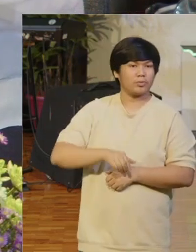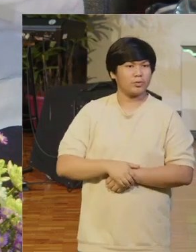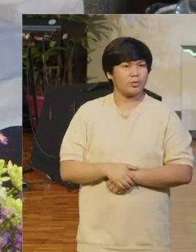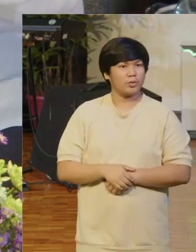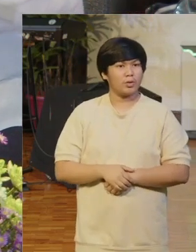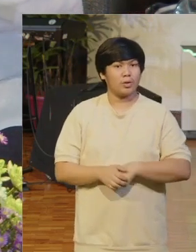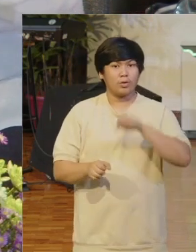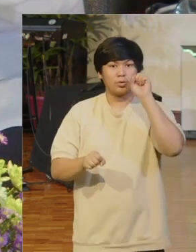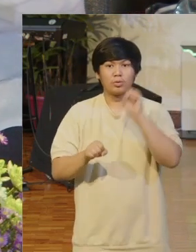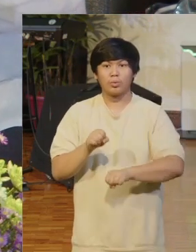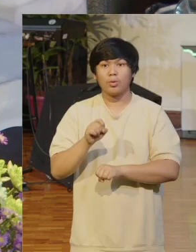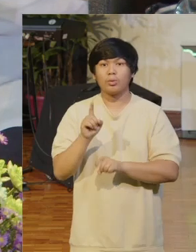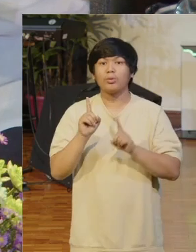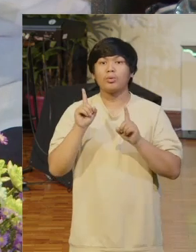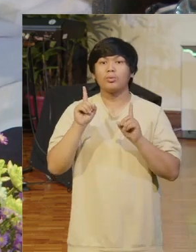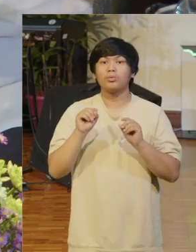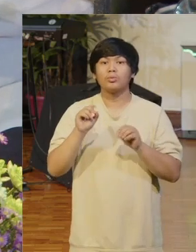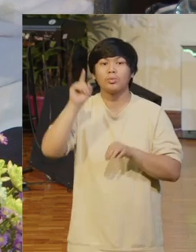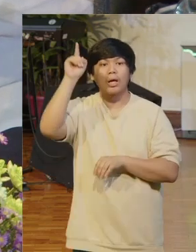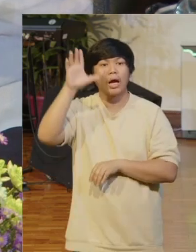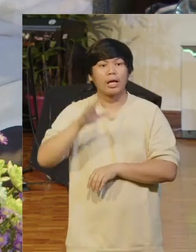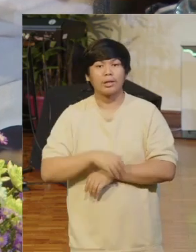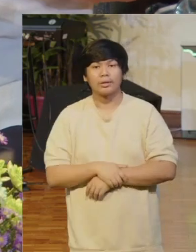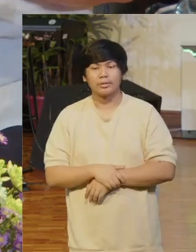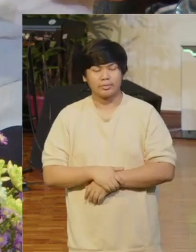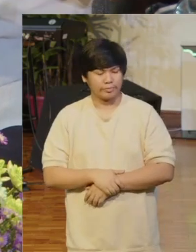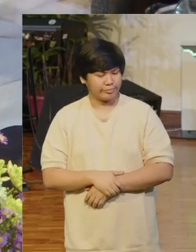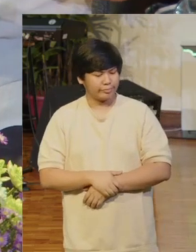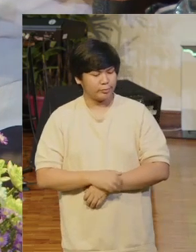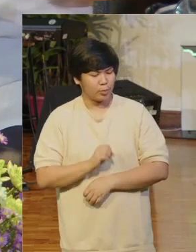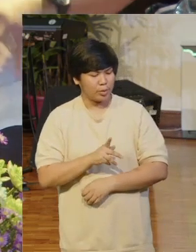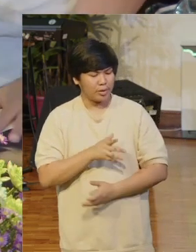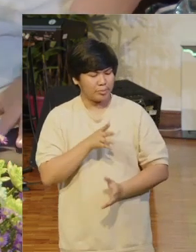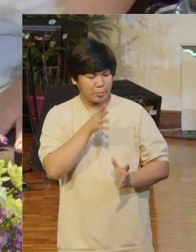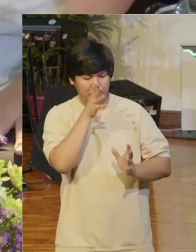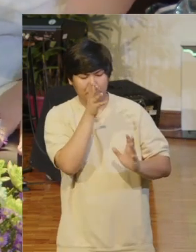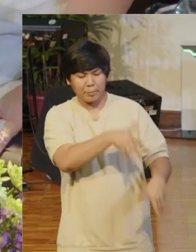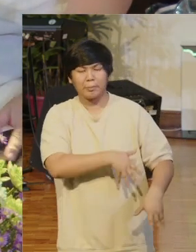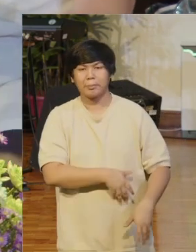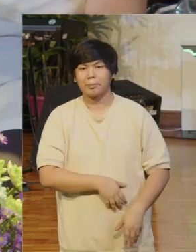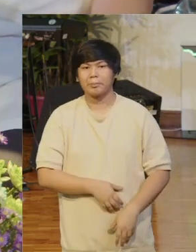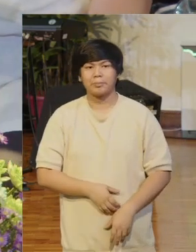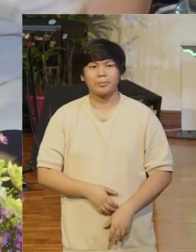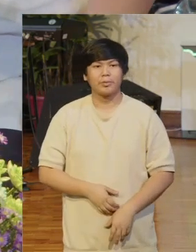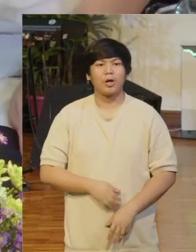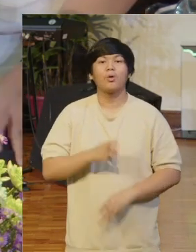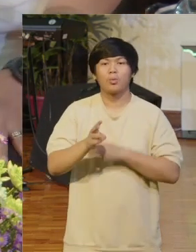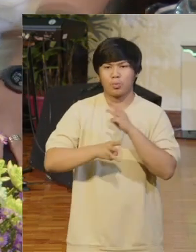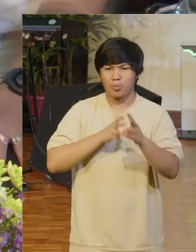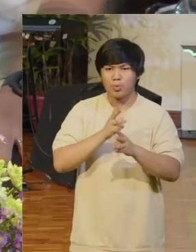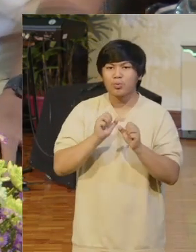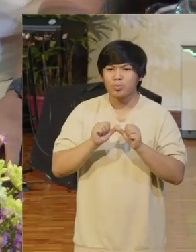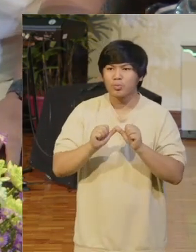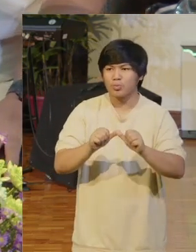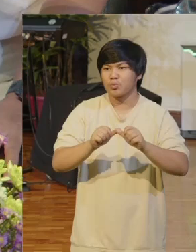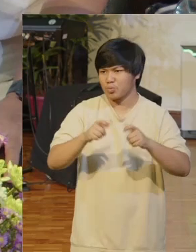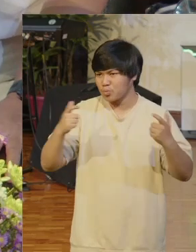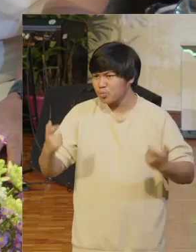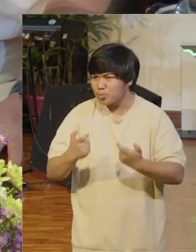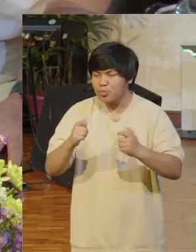pinabayaan niya tayo sa ating sariling pagkakasala, kaya nagkakaroon ng kasamaan sa mundo. Pero napakasimple